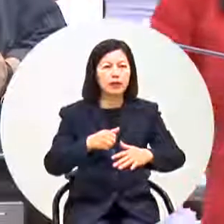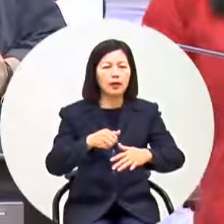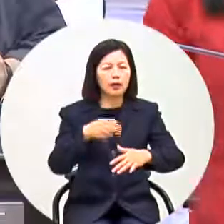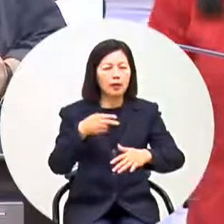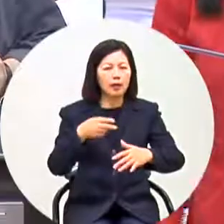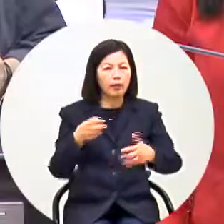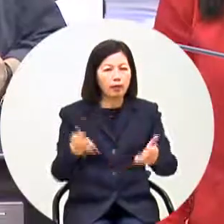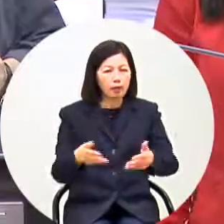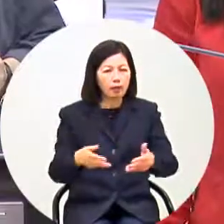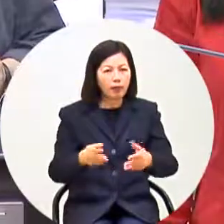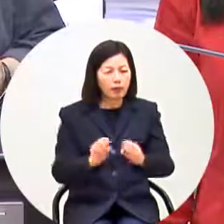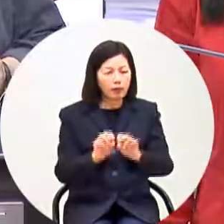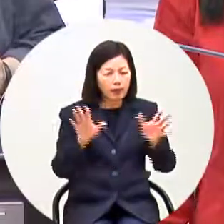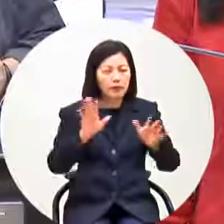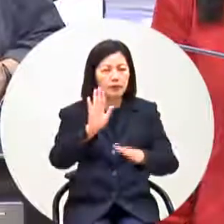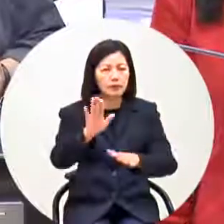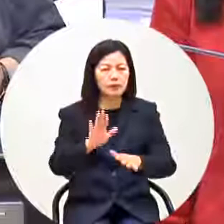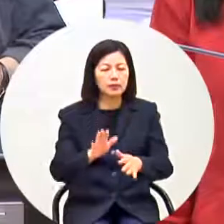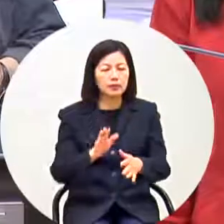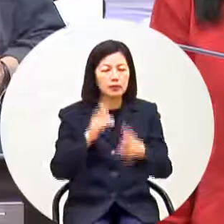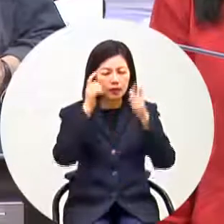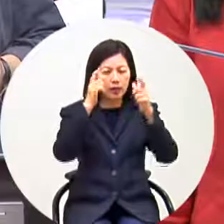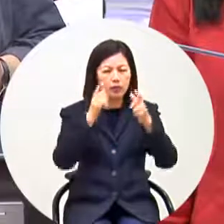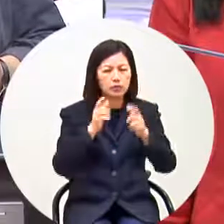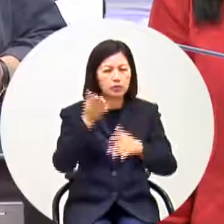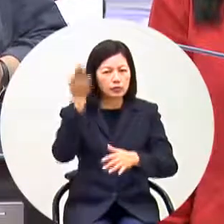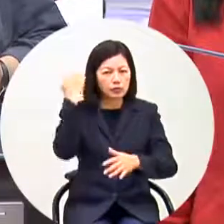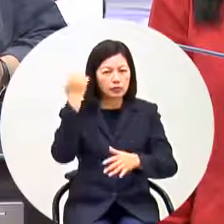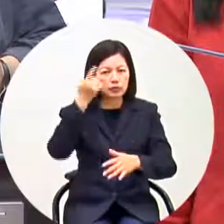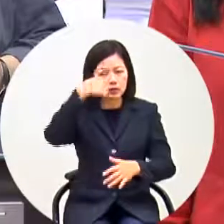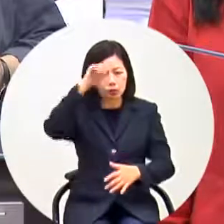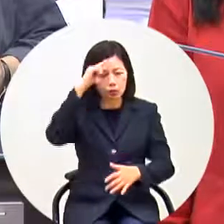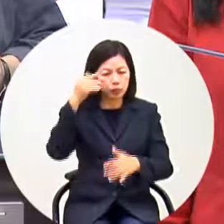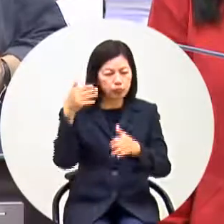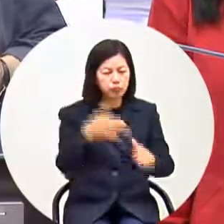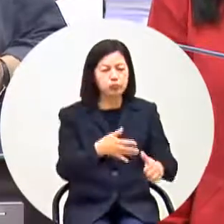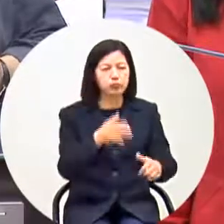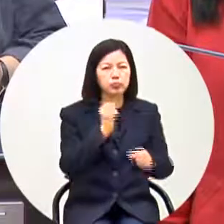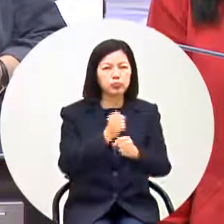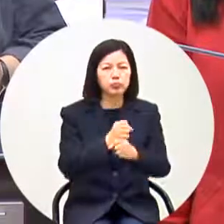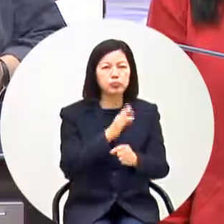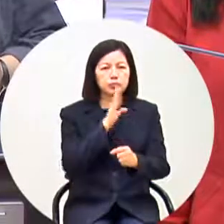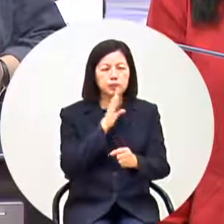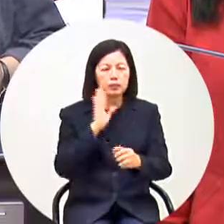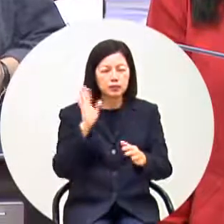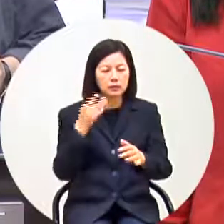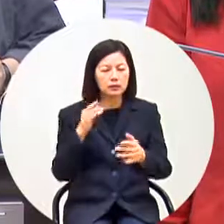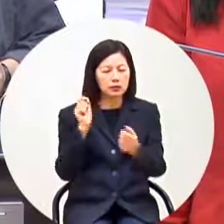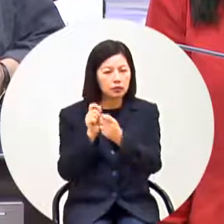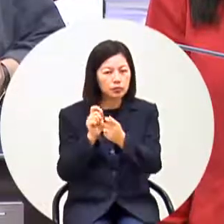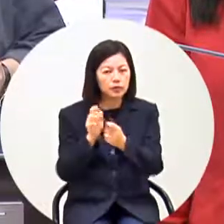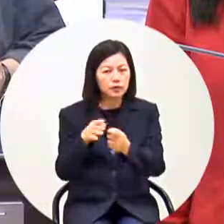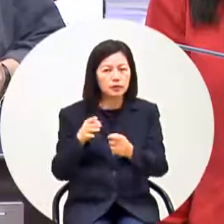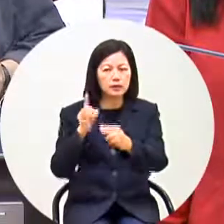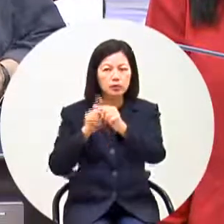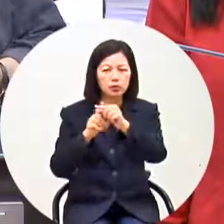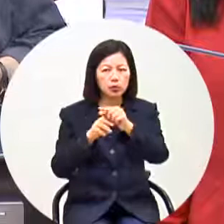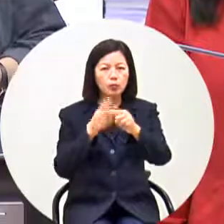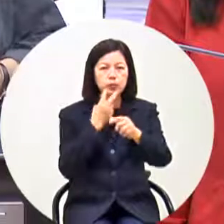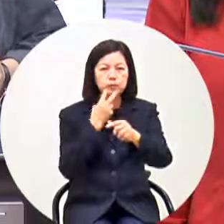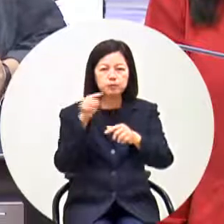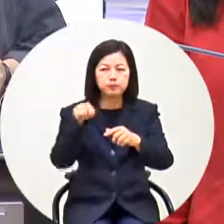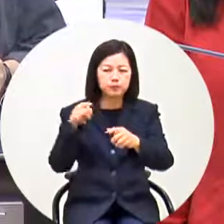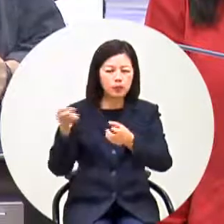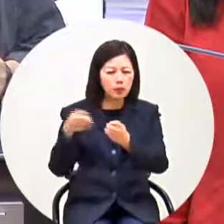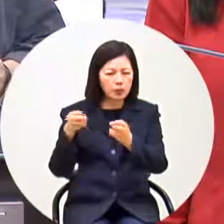偏重于传统的产业，但是最近我们一直跟中央在这个部分有很多的讨论，